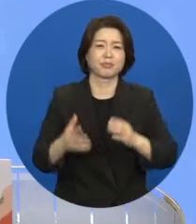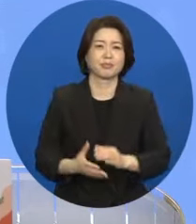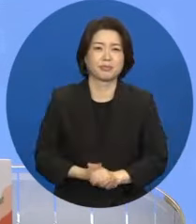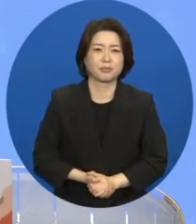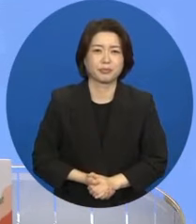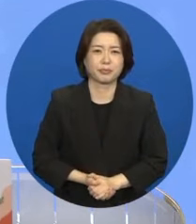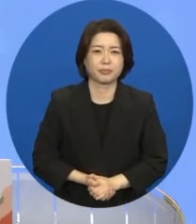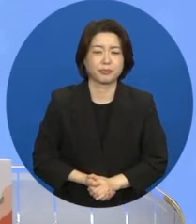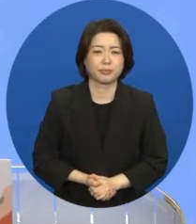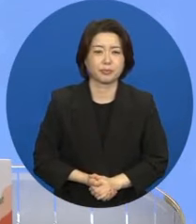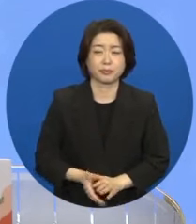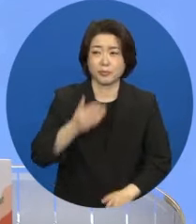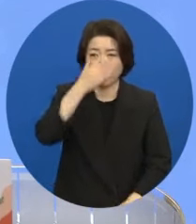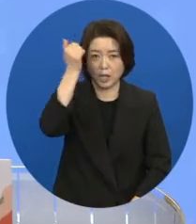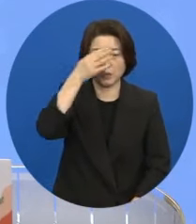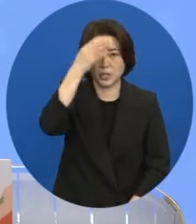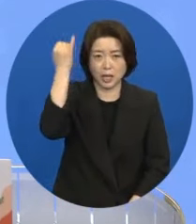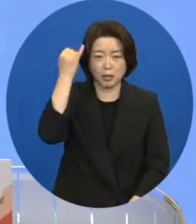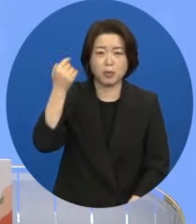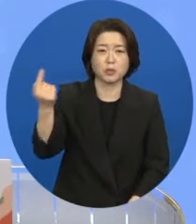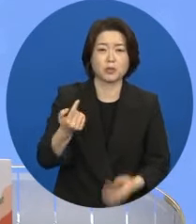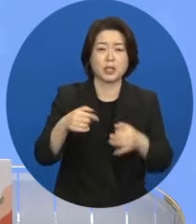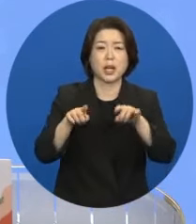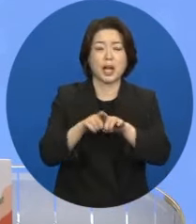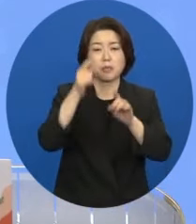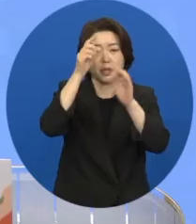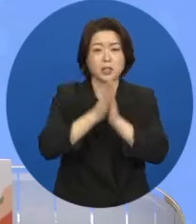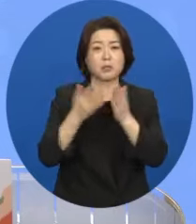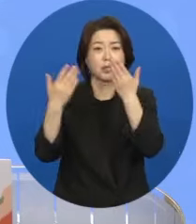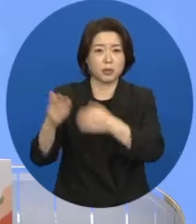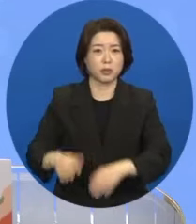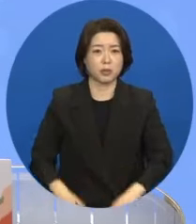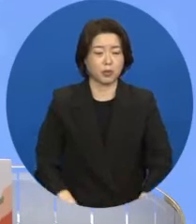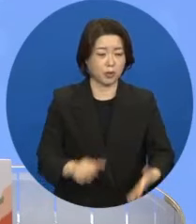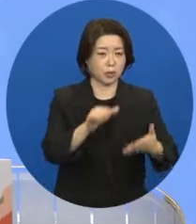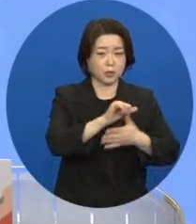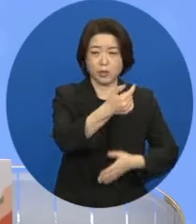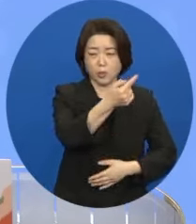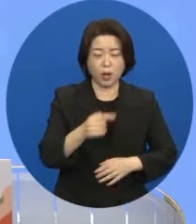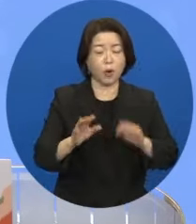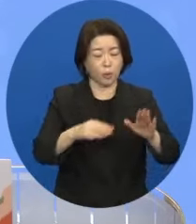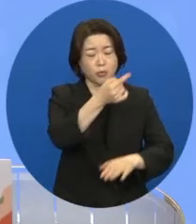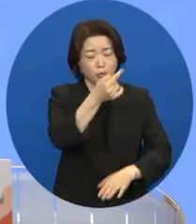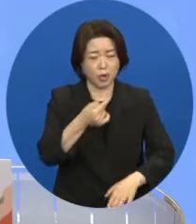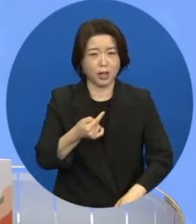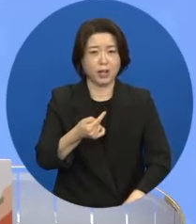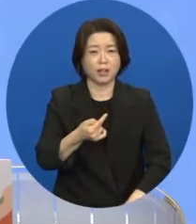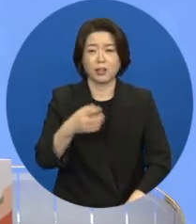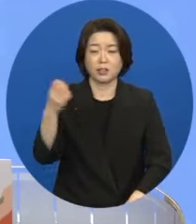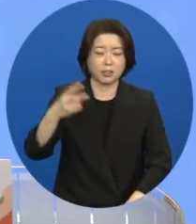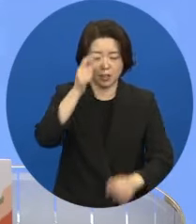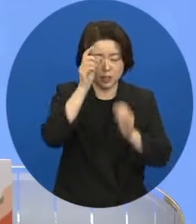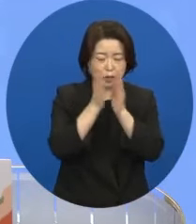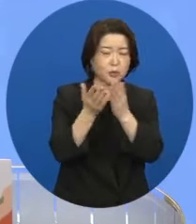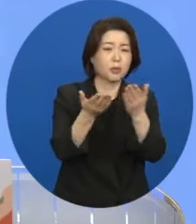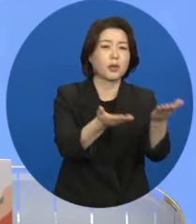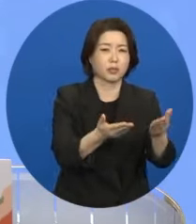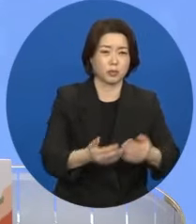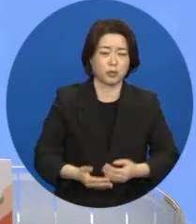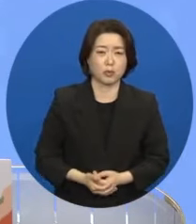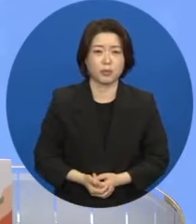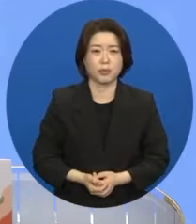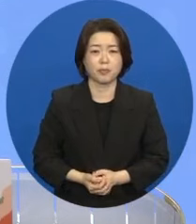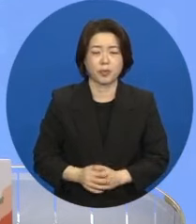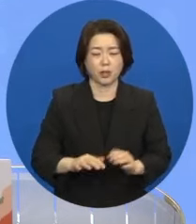오셨습니다 할아버지 할머니 오셔서 같이 예배드리고 또 선유가 나왔어 왔어요 오늘 선유 위해서 다시 기도해 드리고 기도해 주고